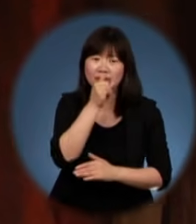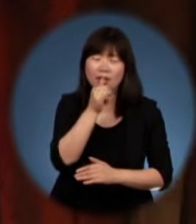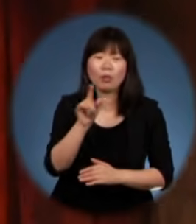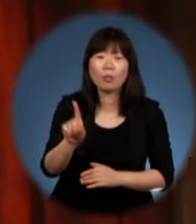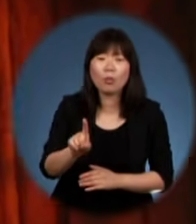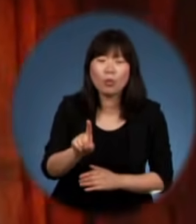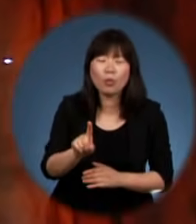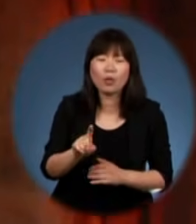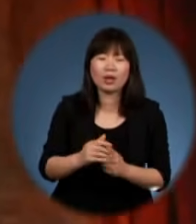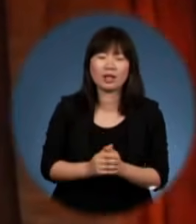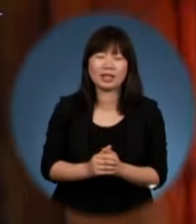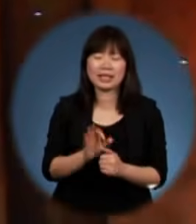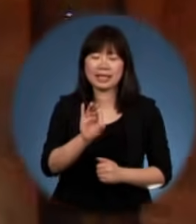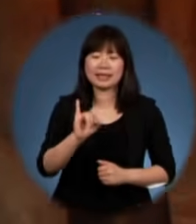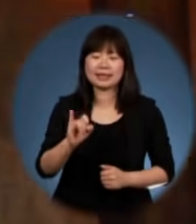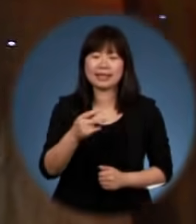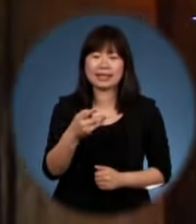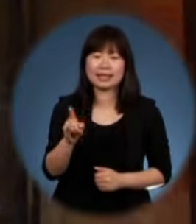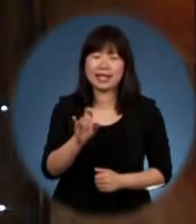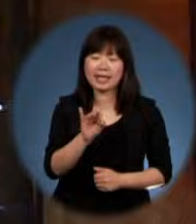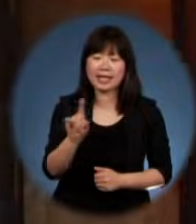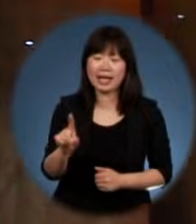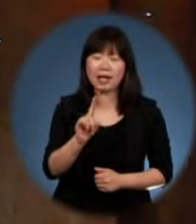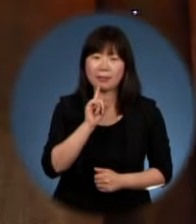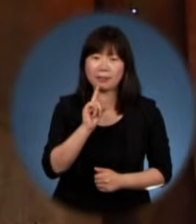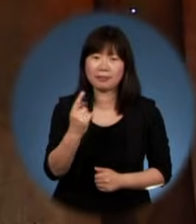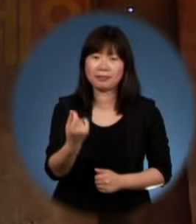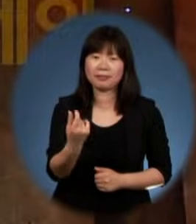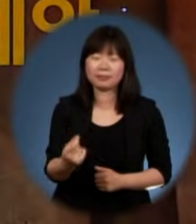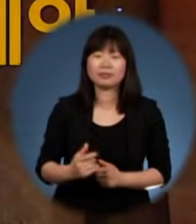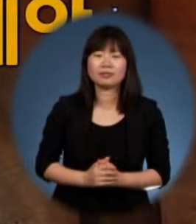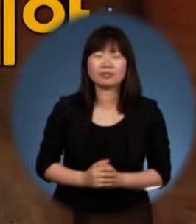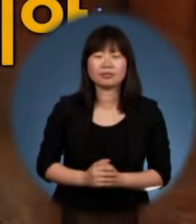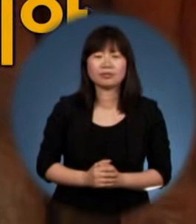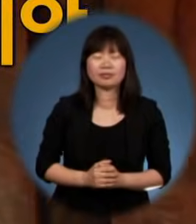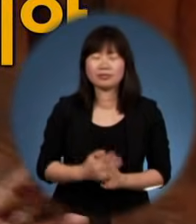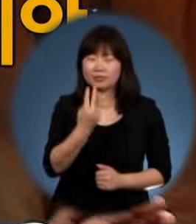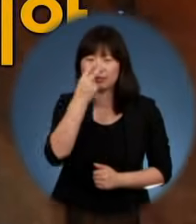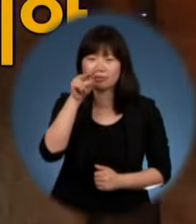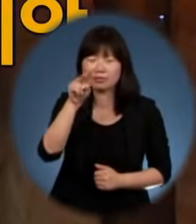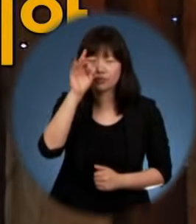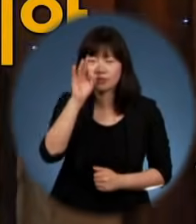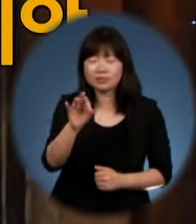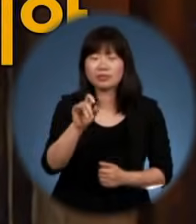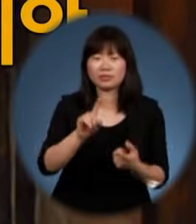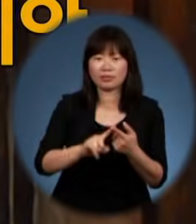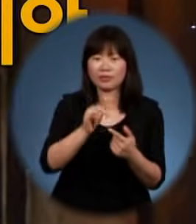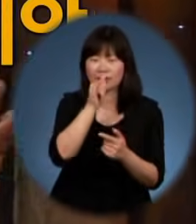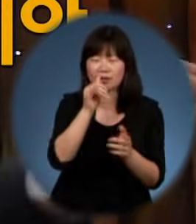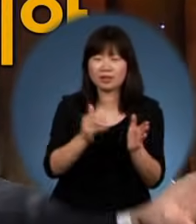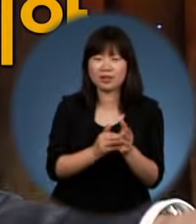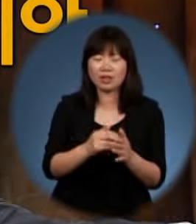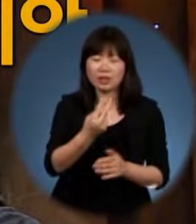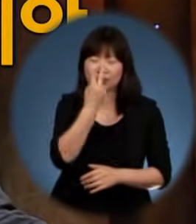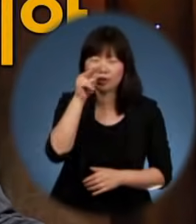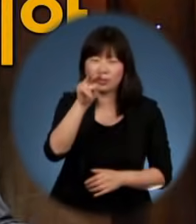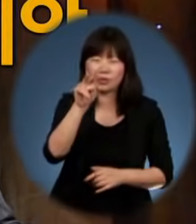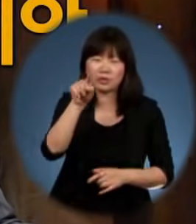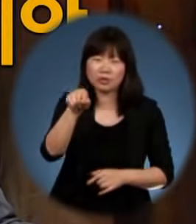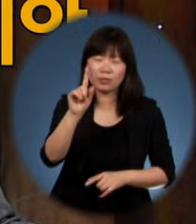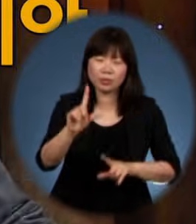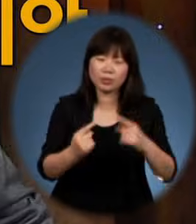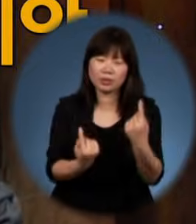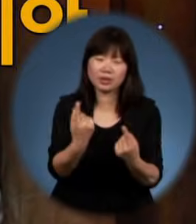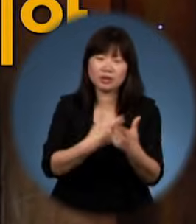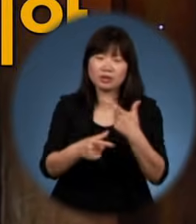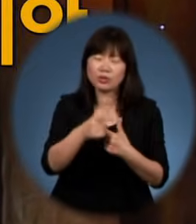이 패야 라는 것입니다 2대 1 눈에 보이는 현상이 있습니다 그런데 눈에 보이는 현상 보다 더